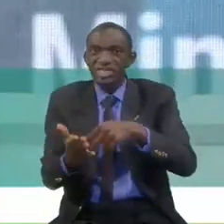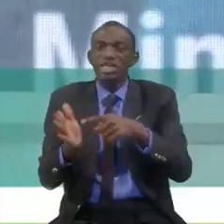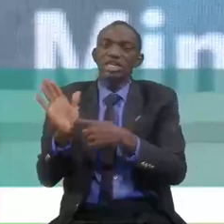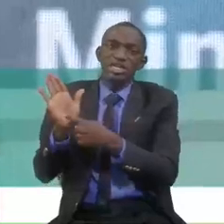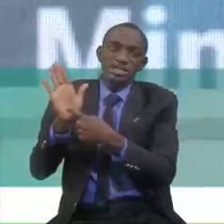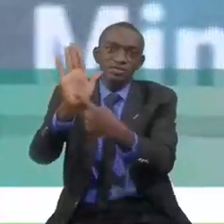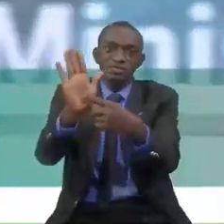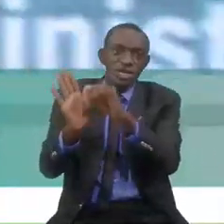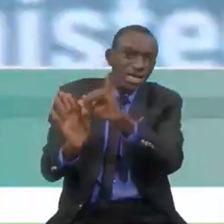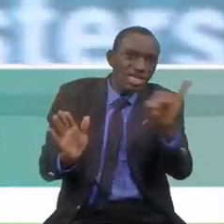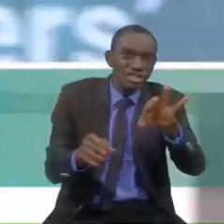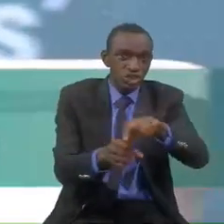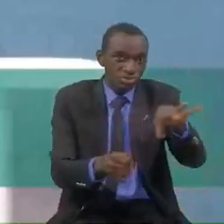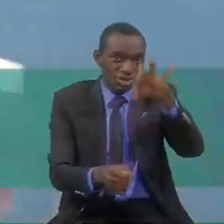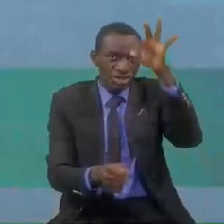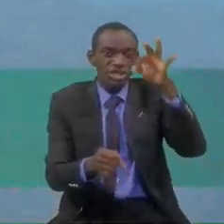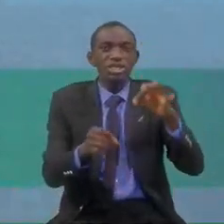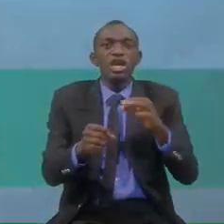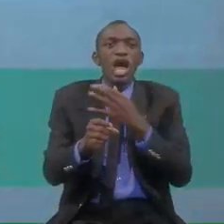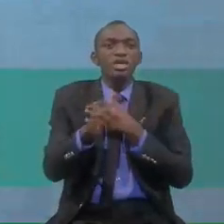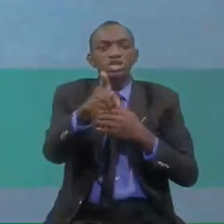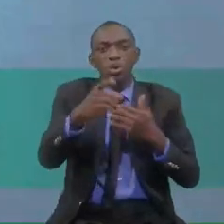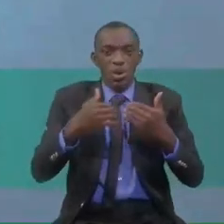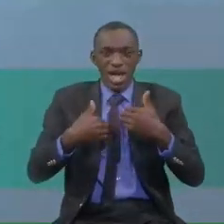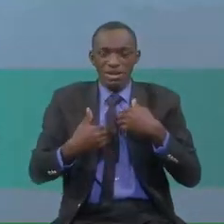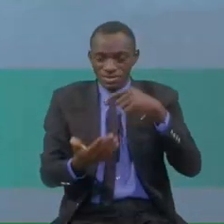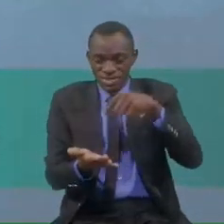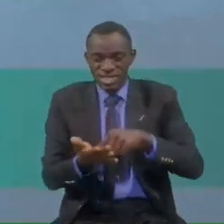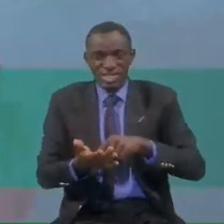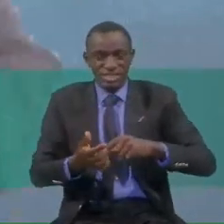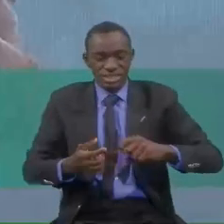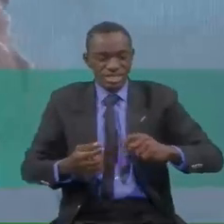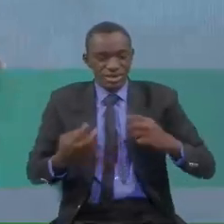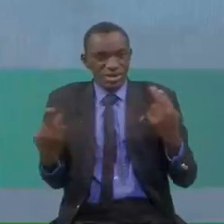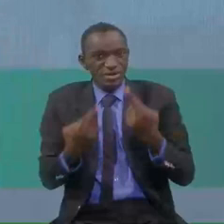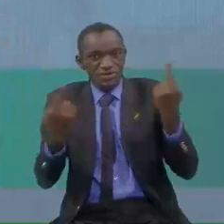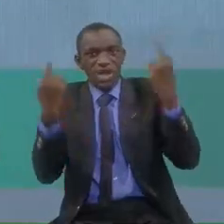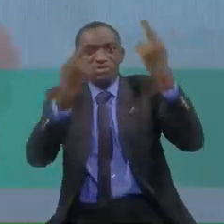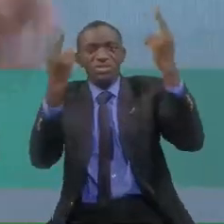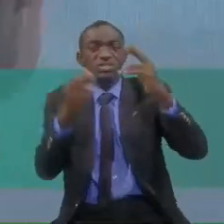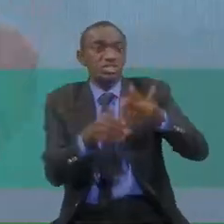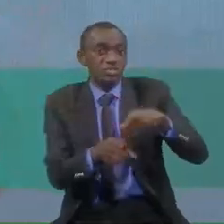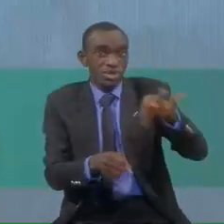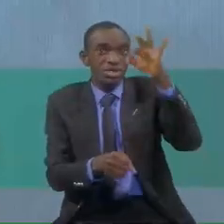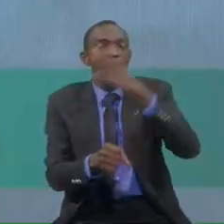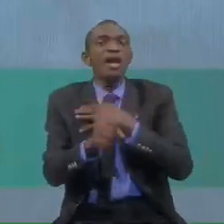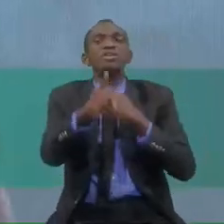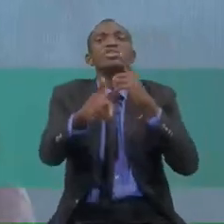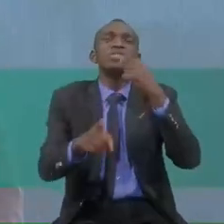cet esprit révélateur, vous avez cet esprit vivifiant, et vous dites,